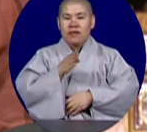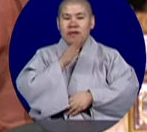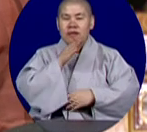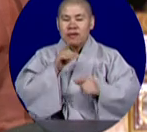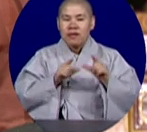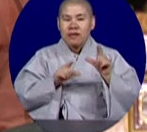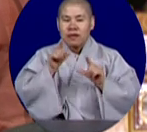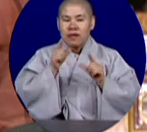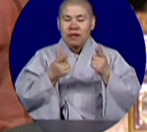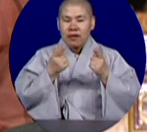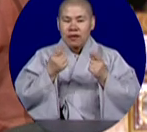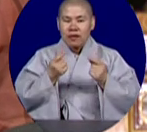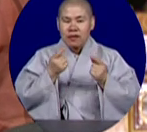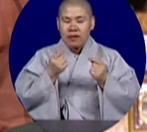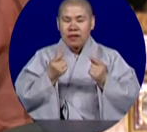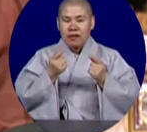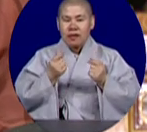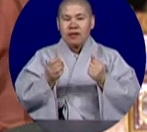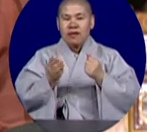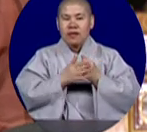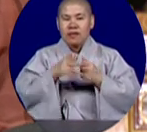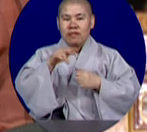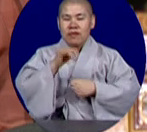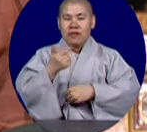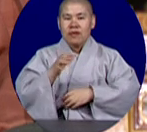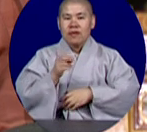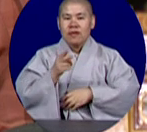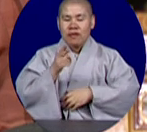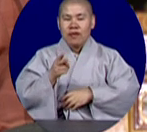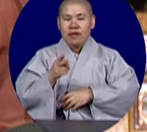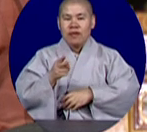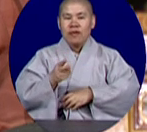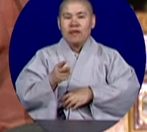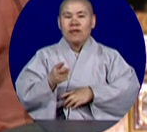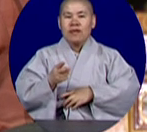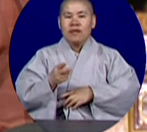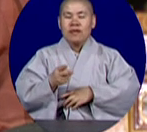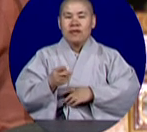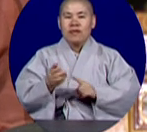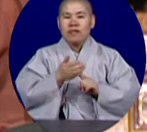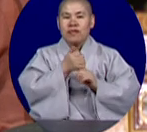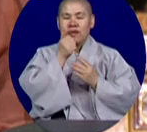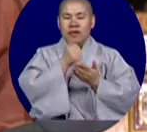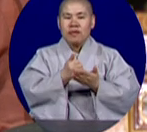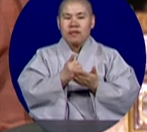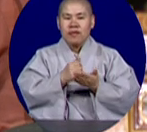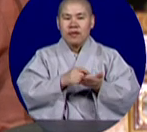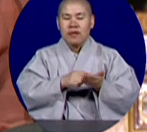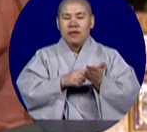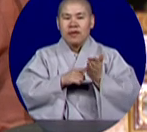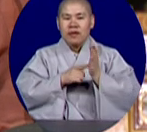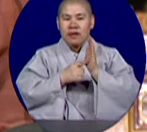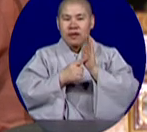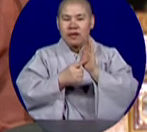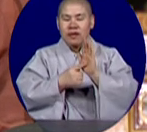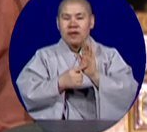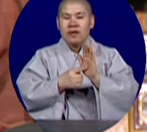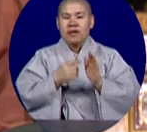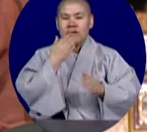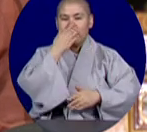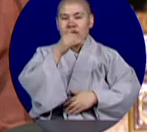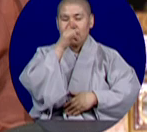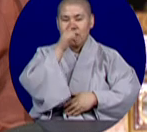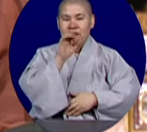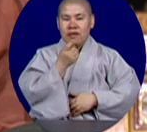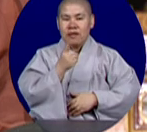진실상하고 같다 그래서 진여예요. 그런 것으로서 부처님을 나타내 보일 수가 있다. 이게 이제